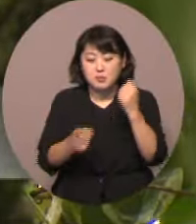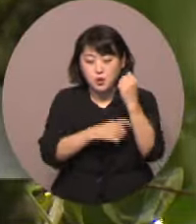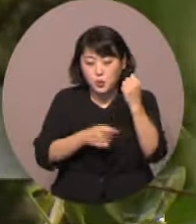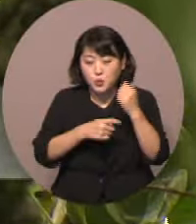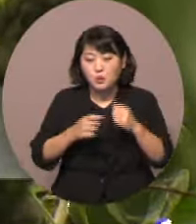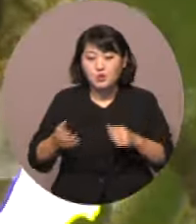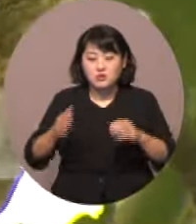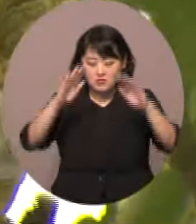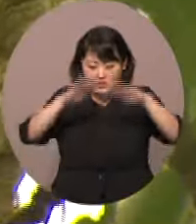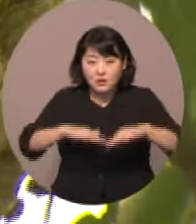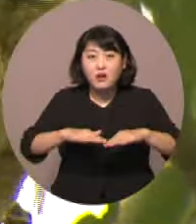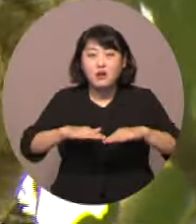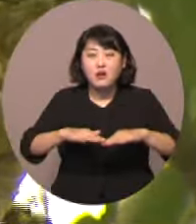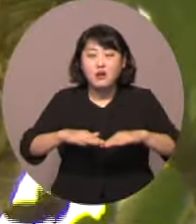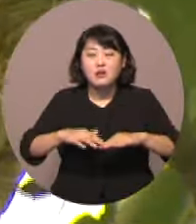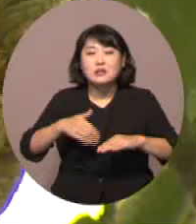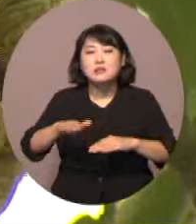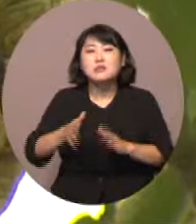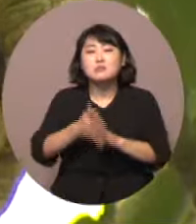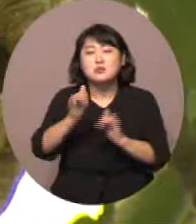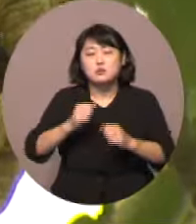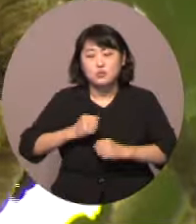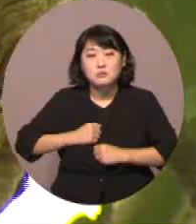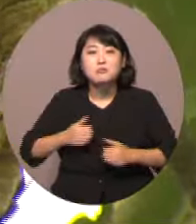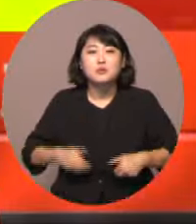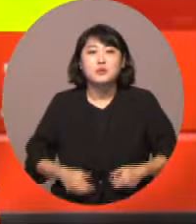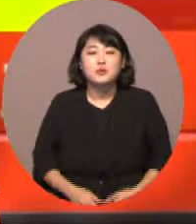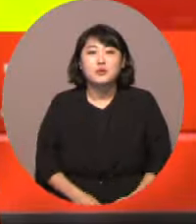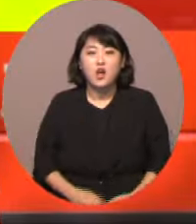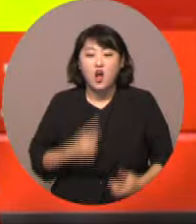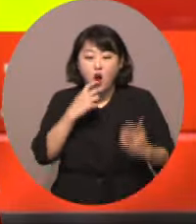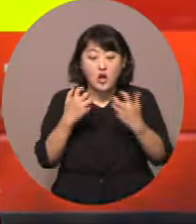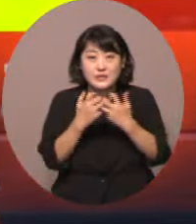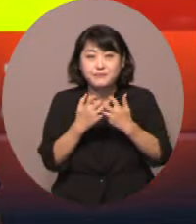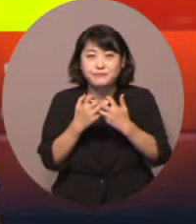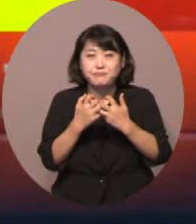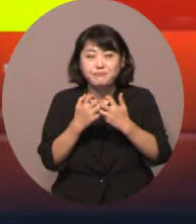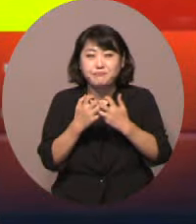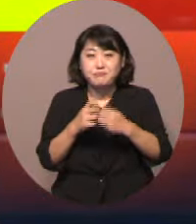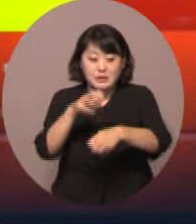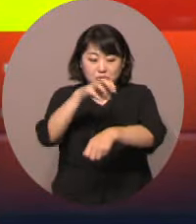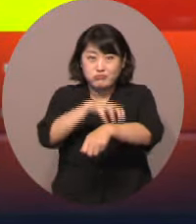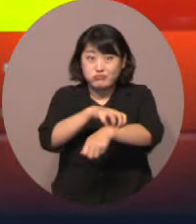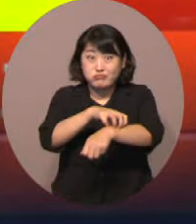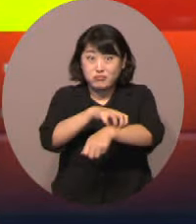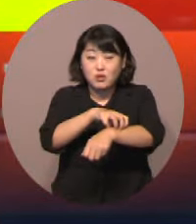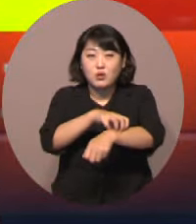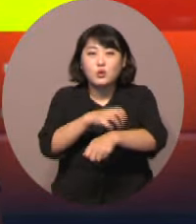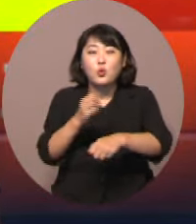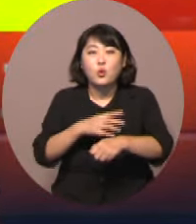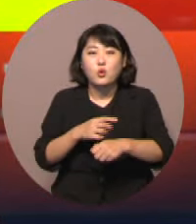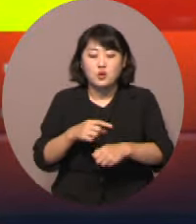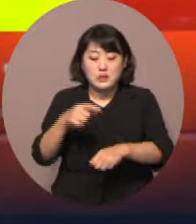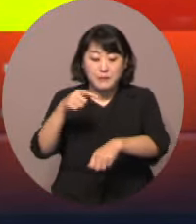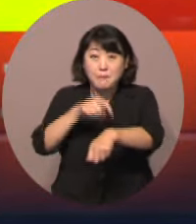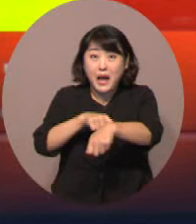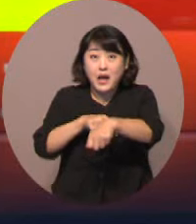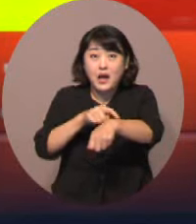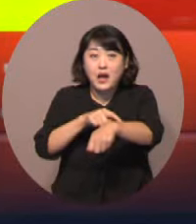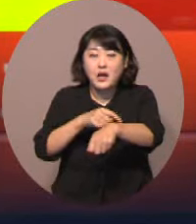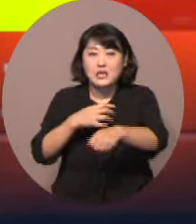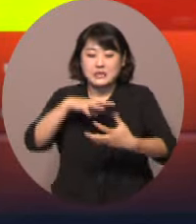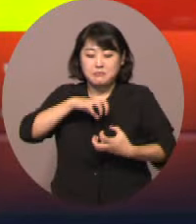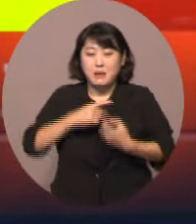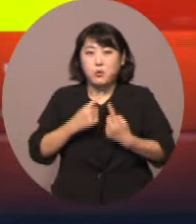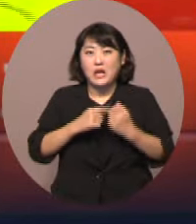시민들은 더욱 주의해야 합니다 냉찜질로 할 수 있으면 좋고 그다음에 그 쏘인 부분 부분을 심장보다